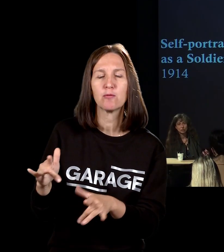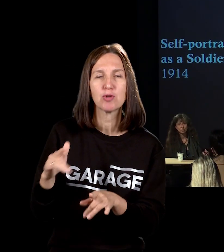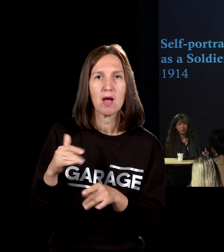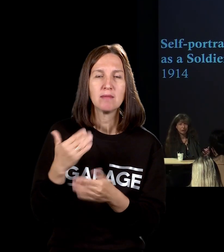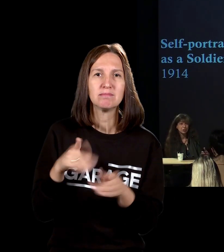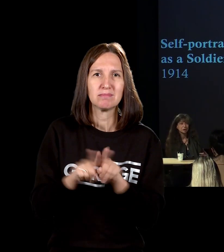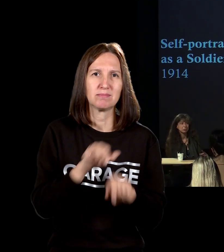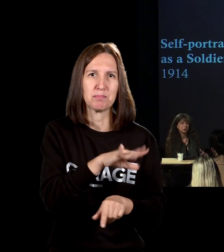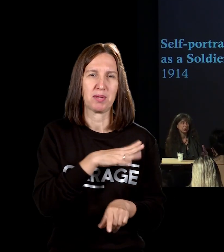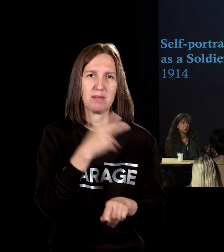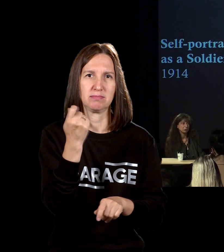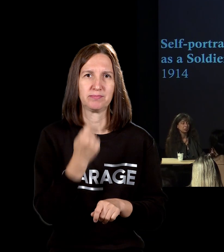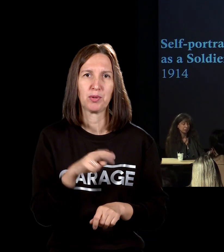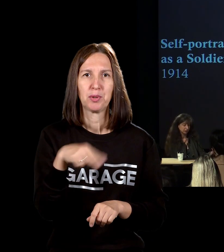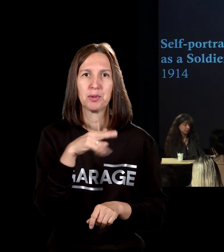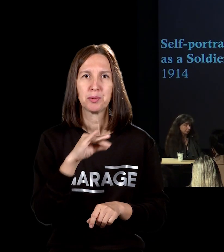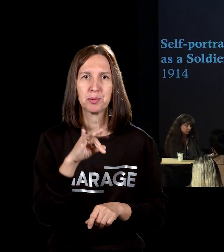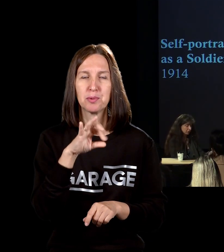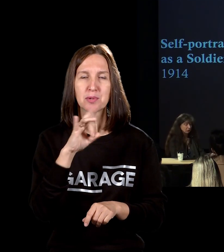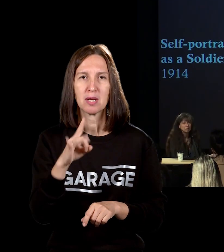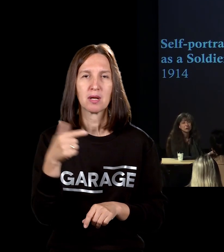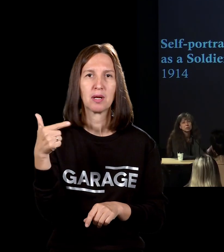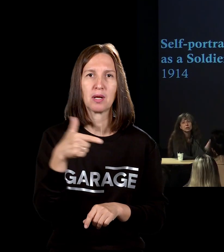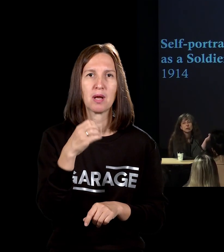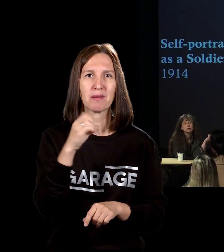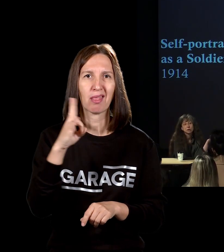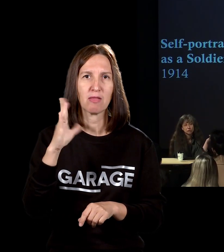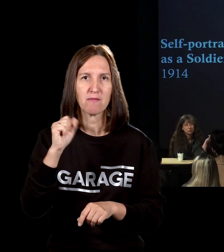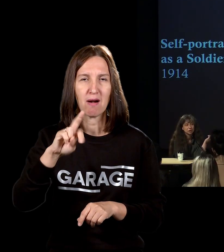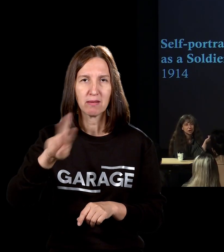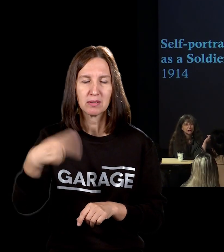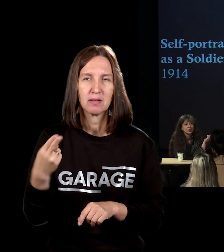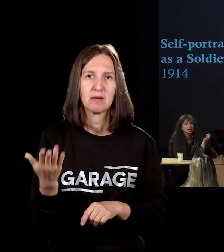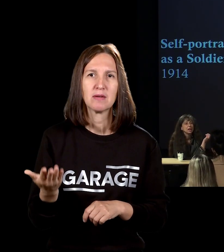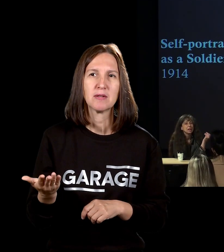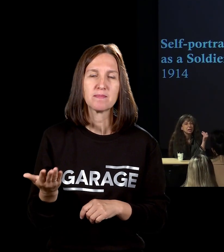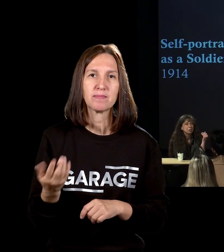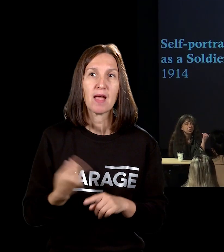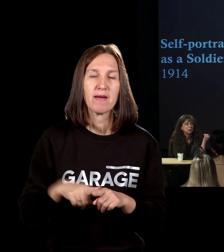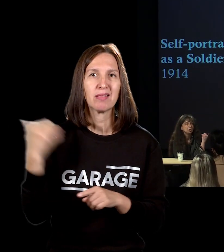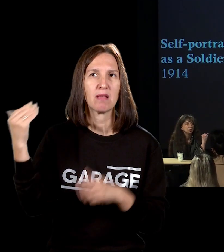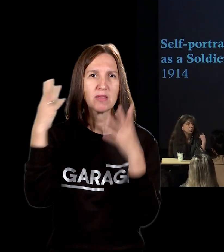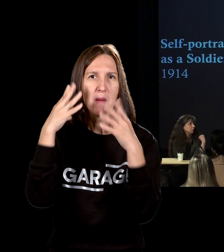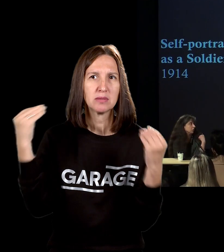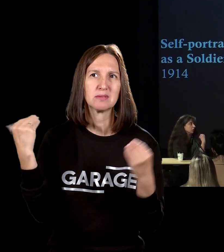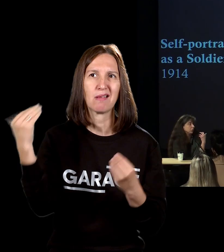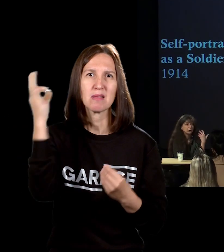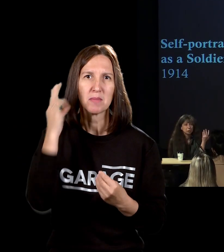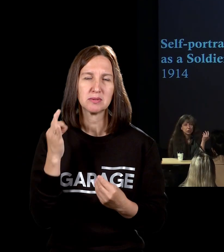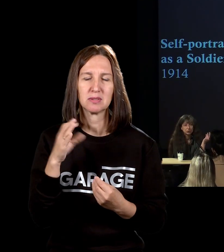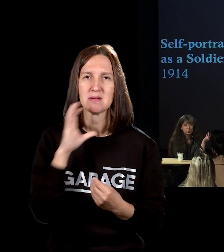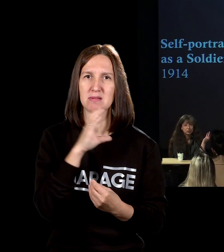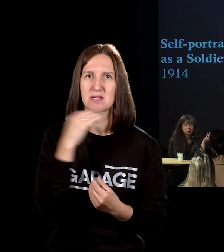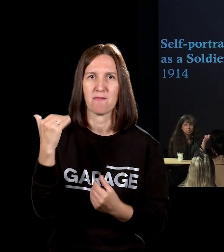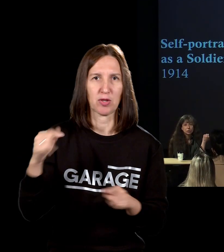именно в немецком, а отчасти фламандском, нидерландском северном возрождении. И поэтому он идет, как бы,